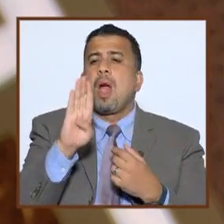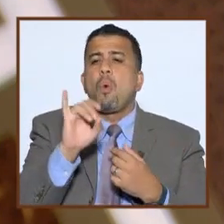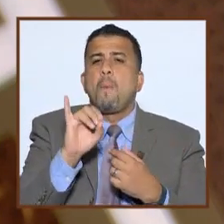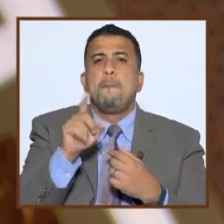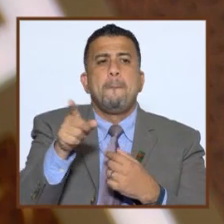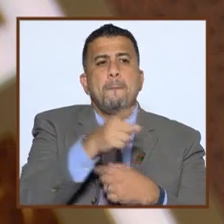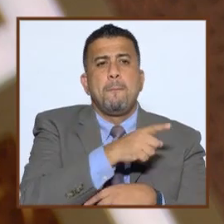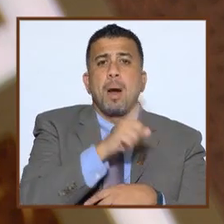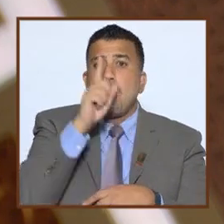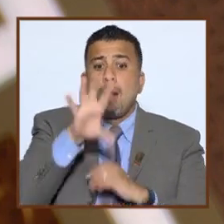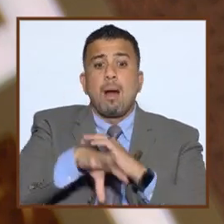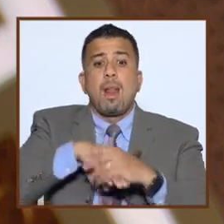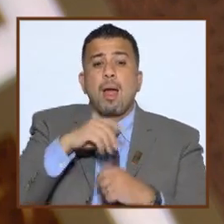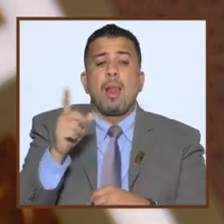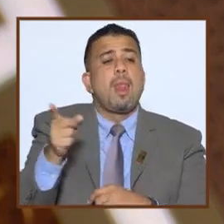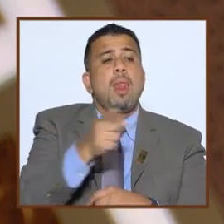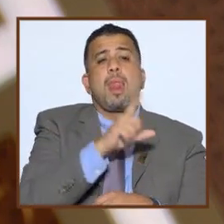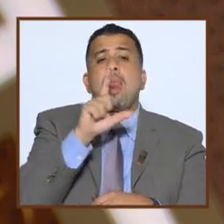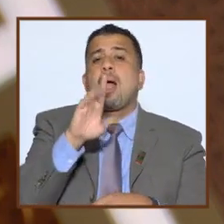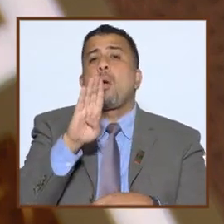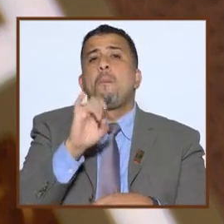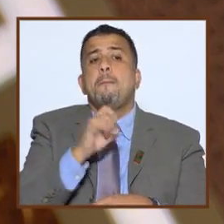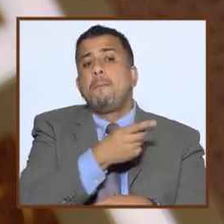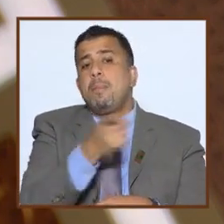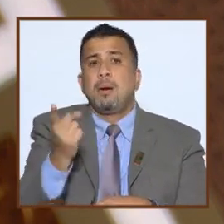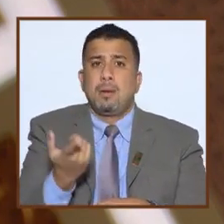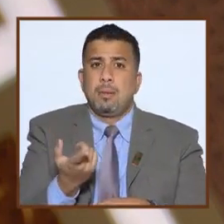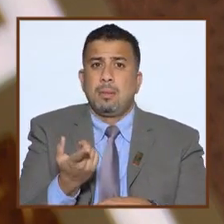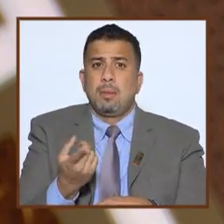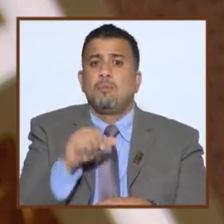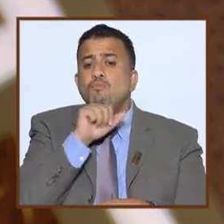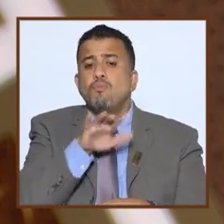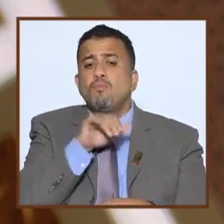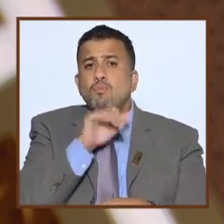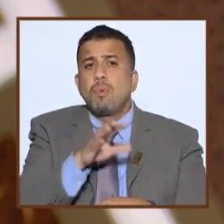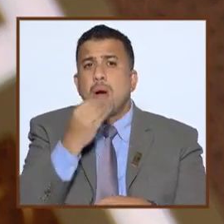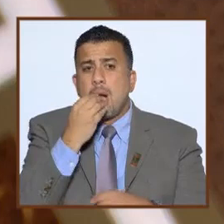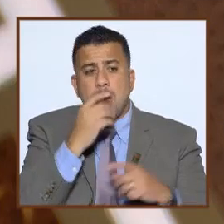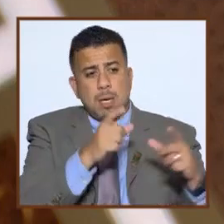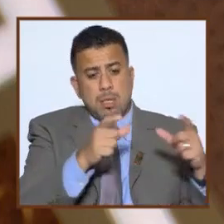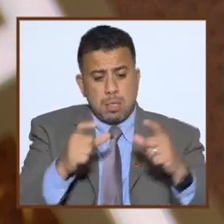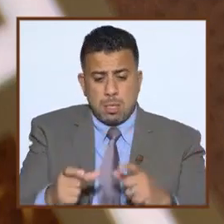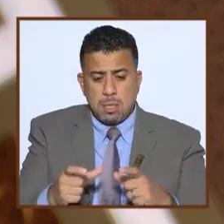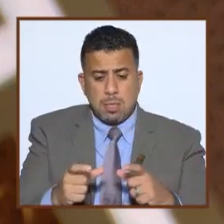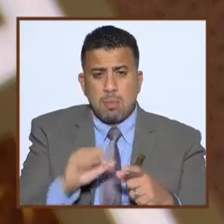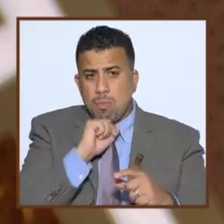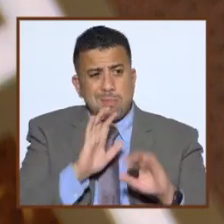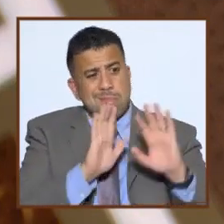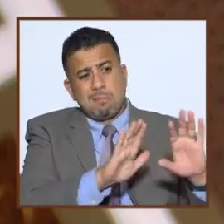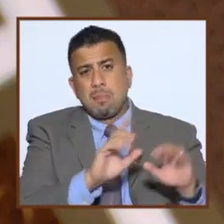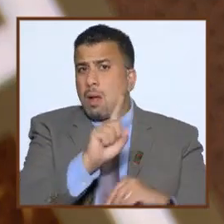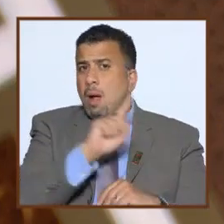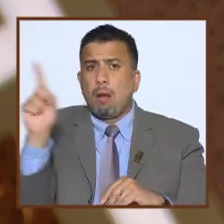والنبي عليه الصلاه والسلام ما كان يرد طعام موجودا اي طعام يقدم للنبي عليه الصلاه